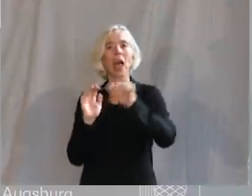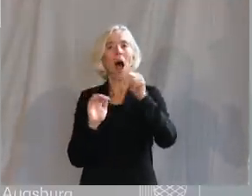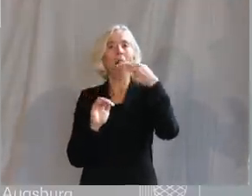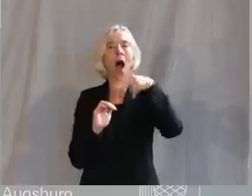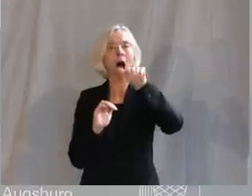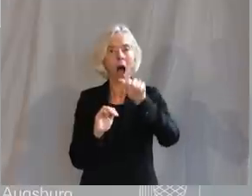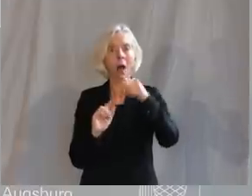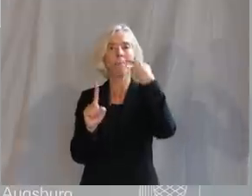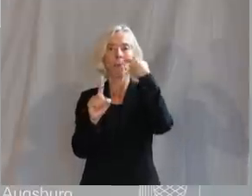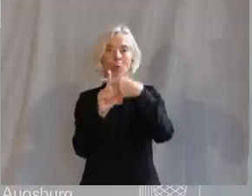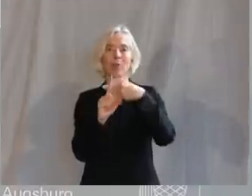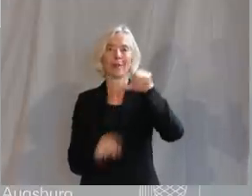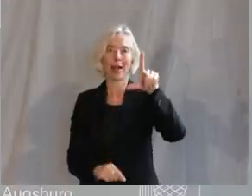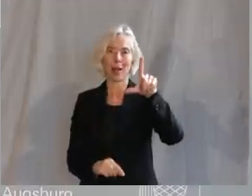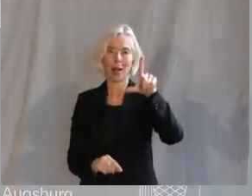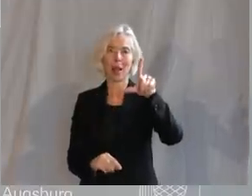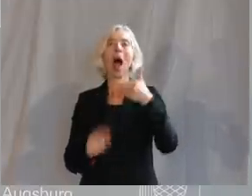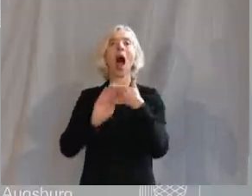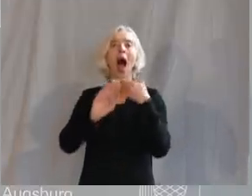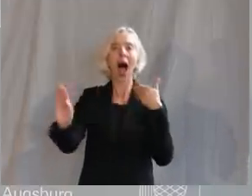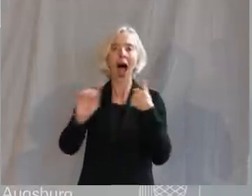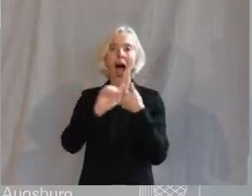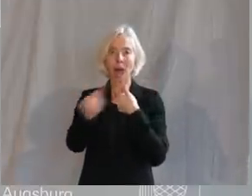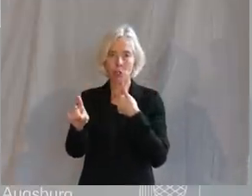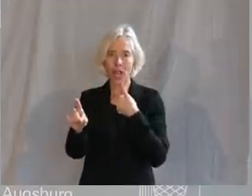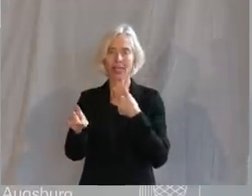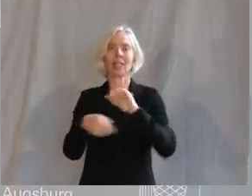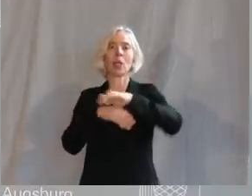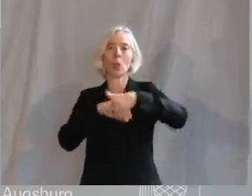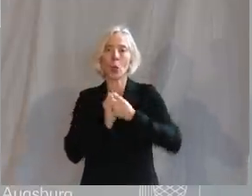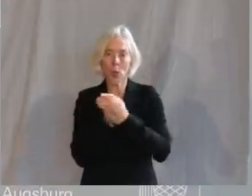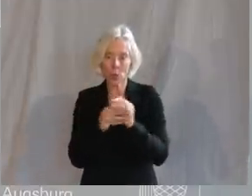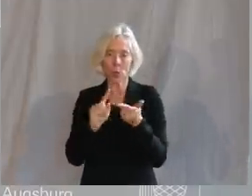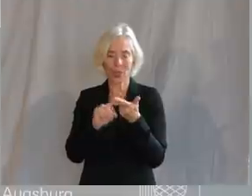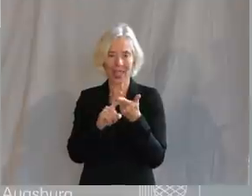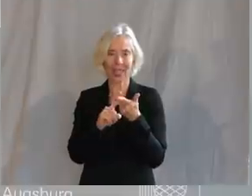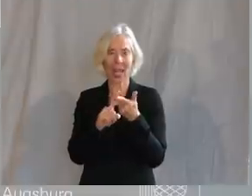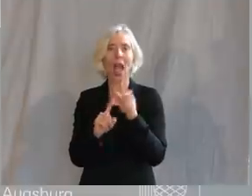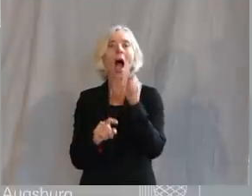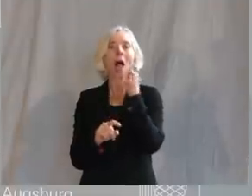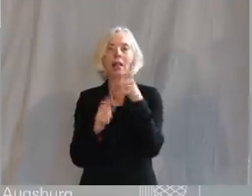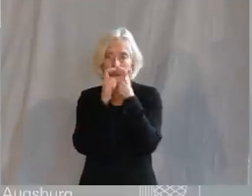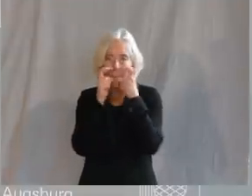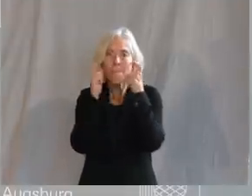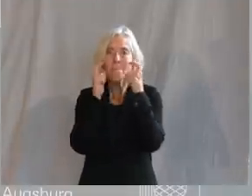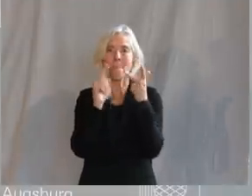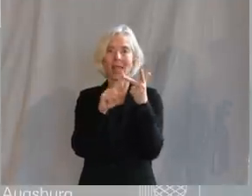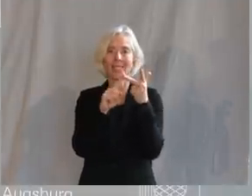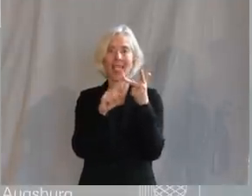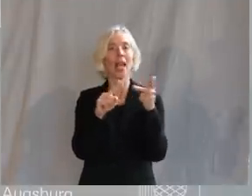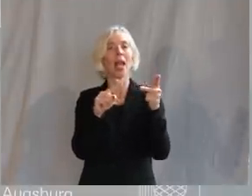halten, Hygienemaßnahmen einhalten, die Alltagsmasken tragen und jetzt auch im Winter regelmäßig